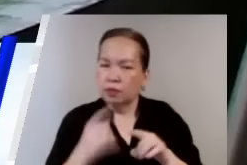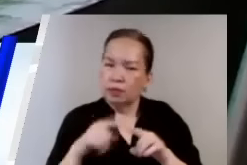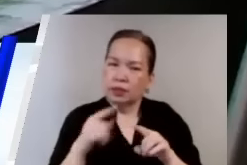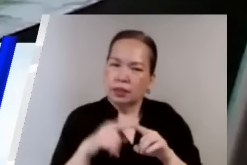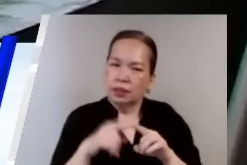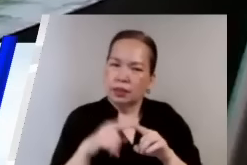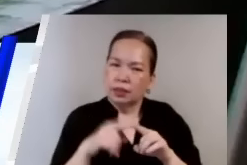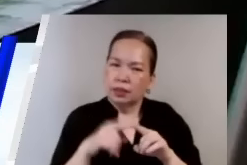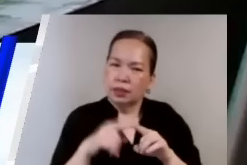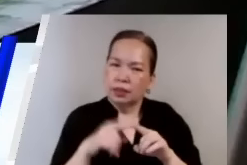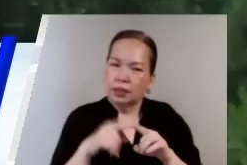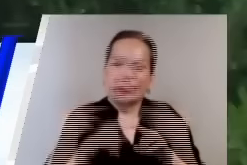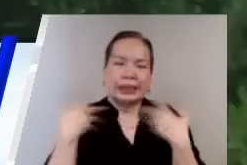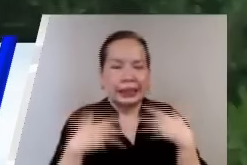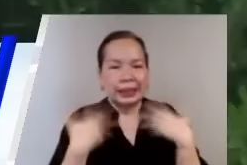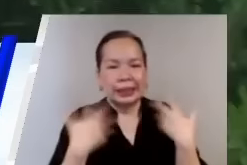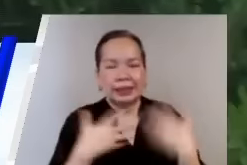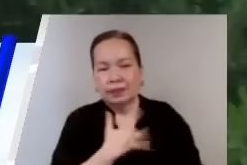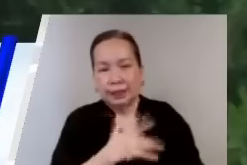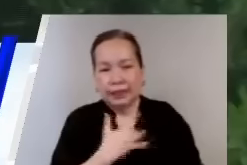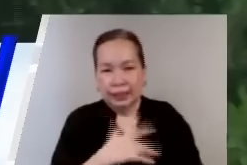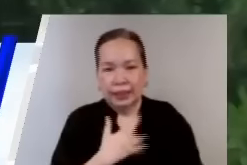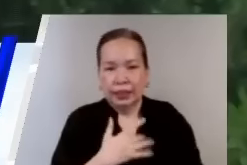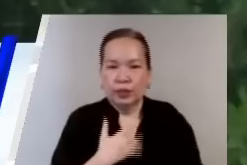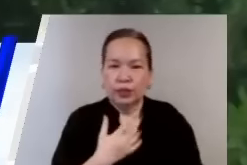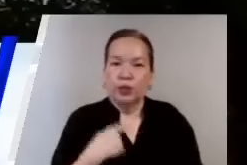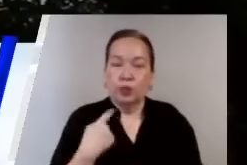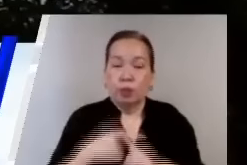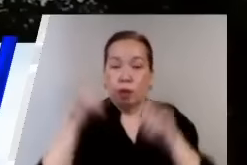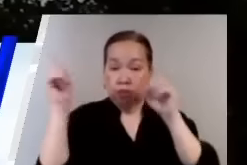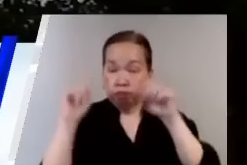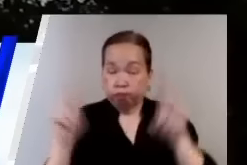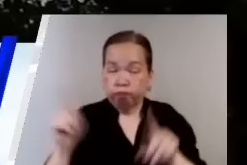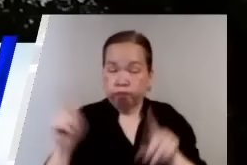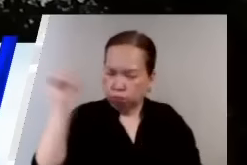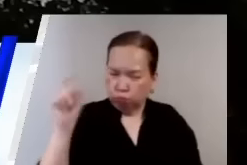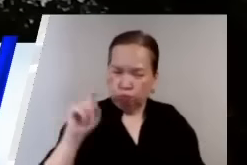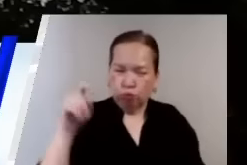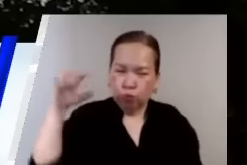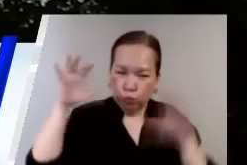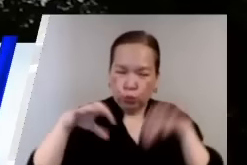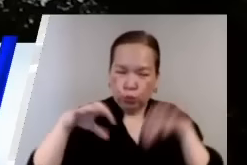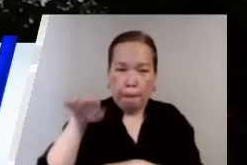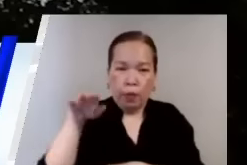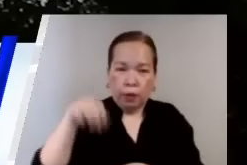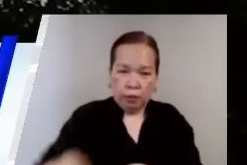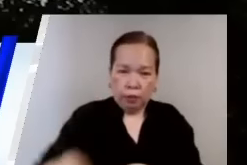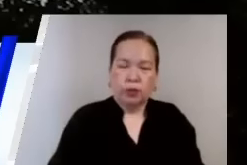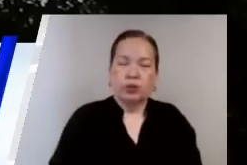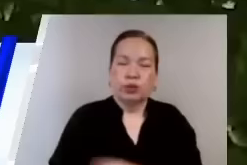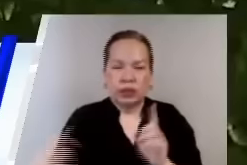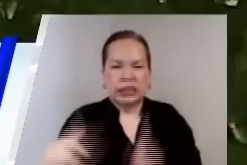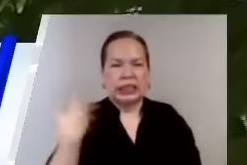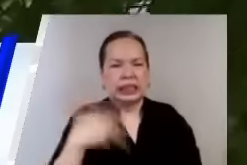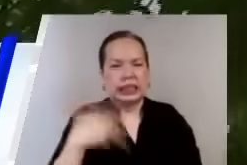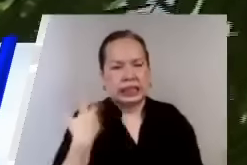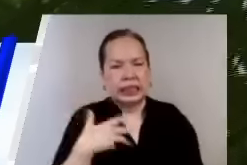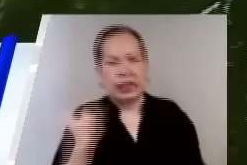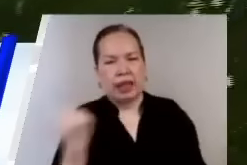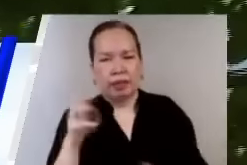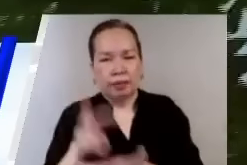nagdudulot ng maalinsangang panahon at thunderstorms sa hapon at gabi. Mataas pa rin nga ang heat index o damang init sa ilang lugar, gaya